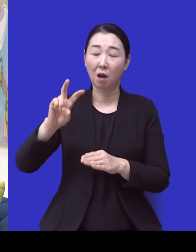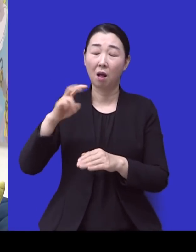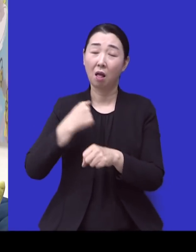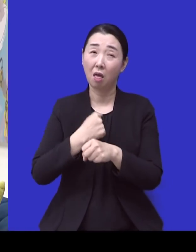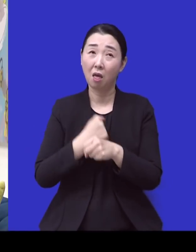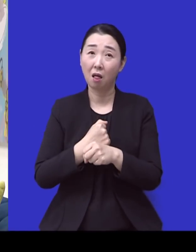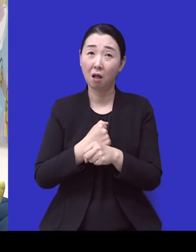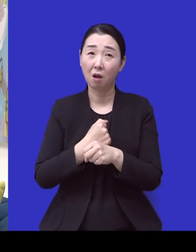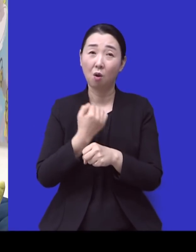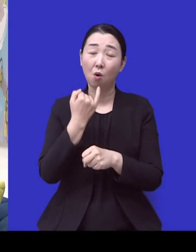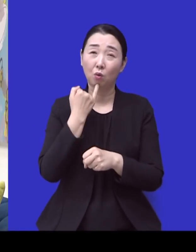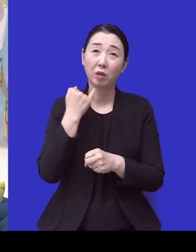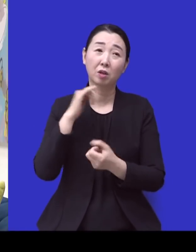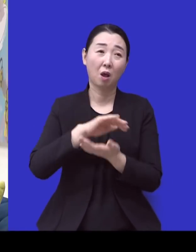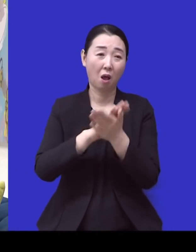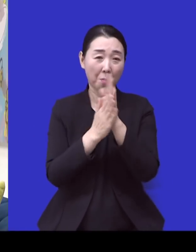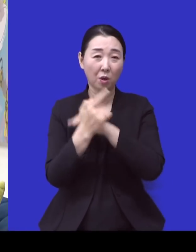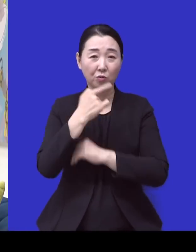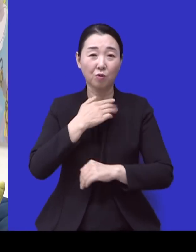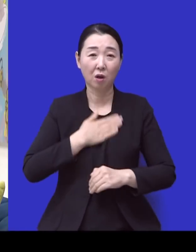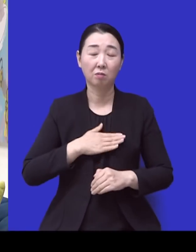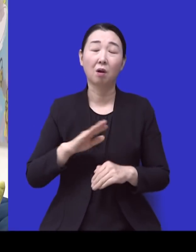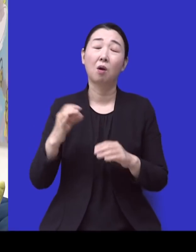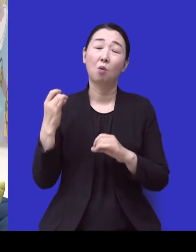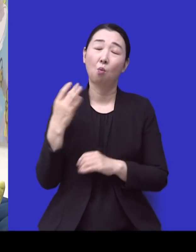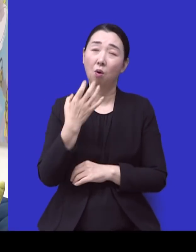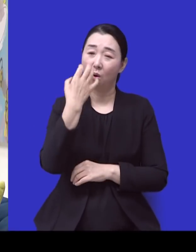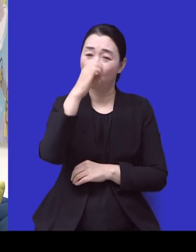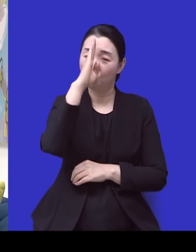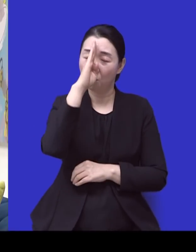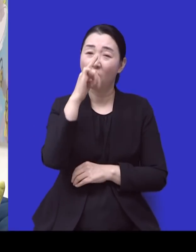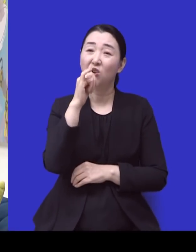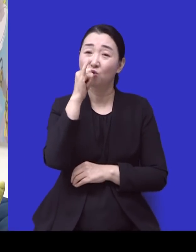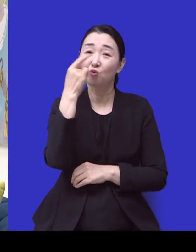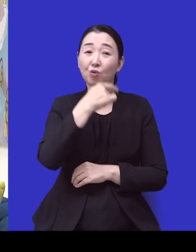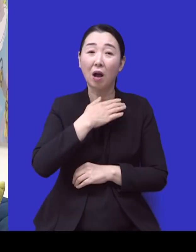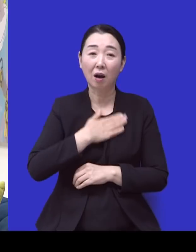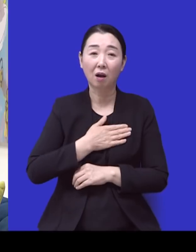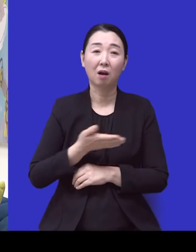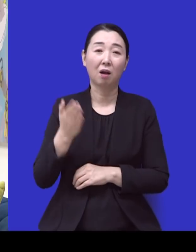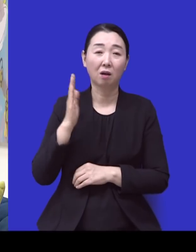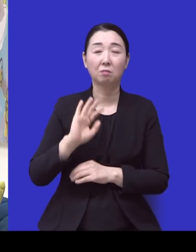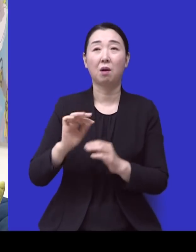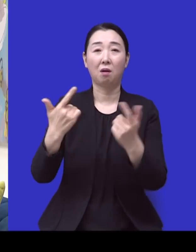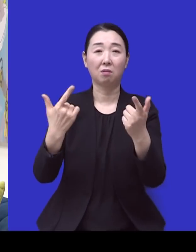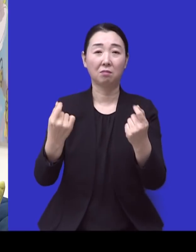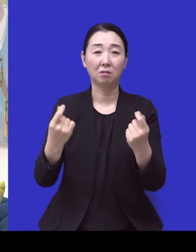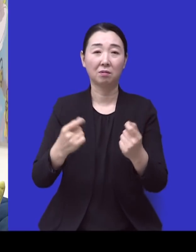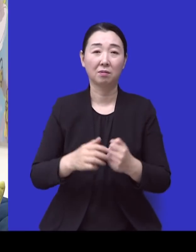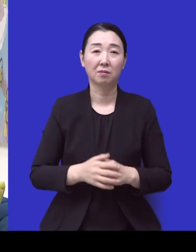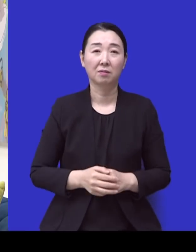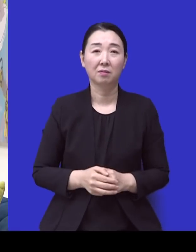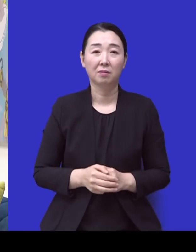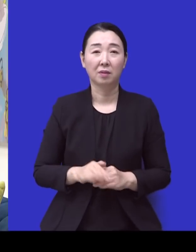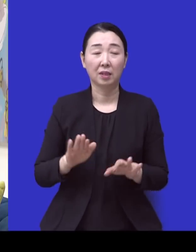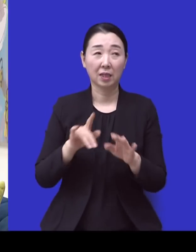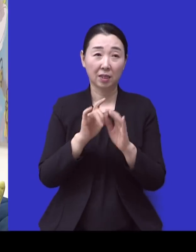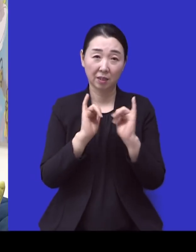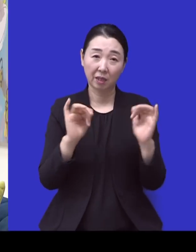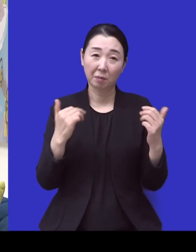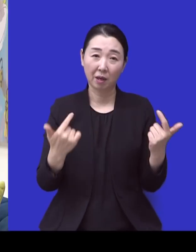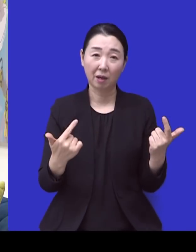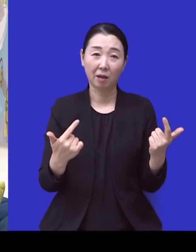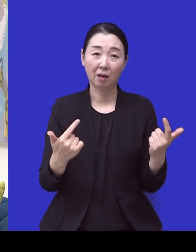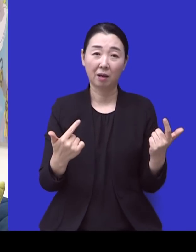알았어요. 저는 원래 이런 사람일 줄 알았고 원래 나한테는 우울한 성향이 있는 사람인 줄 알았는데 아닌 것 같은 거예요. 이제는 나는 그런 사람이